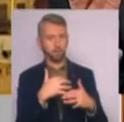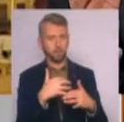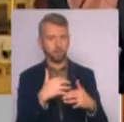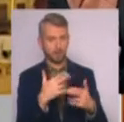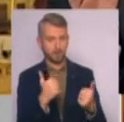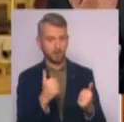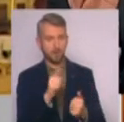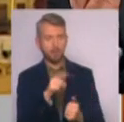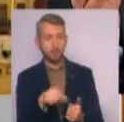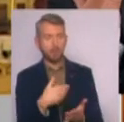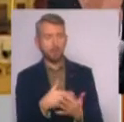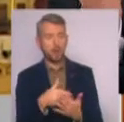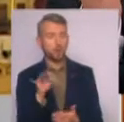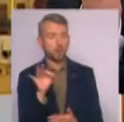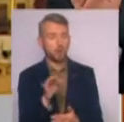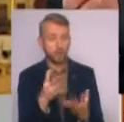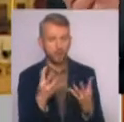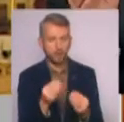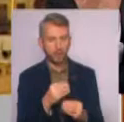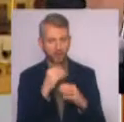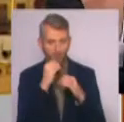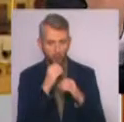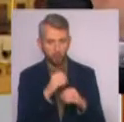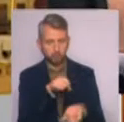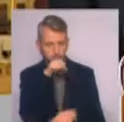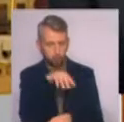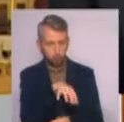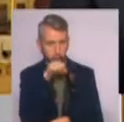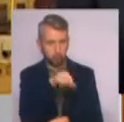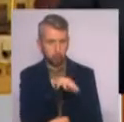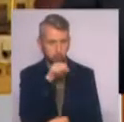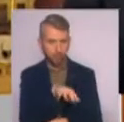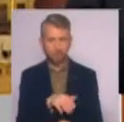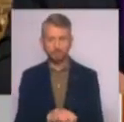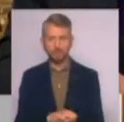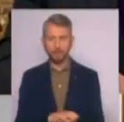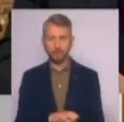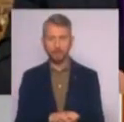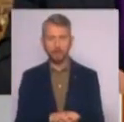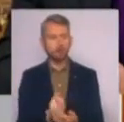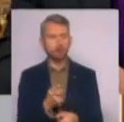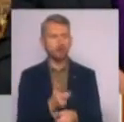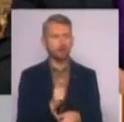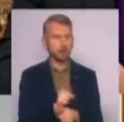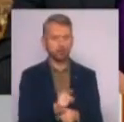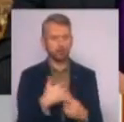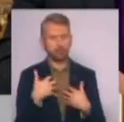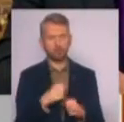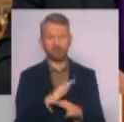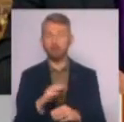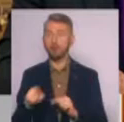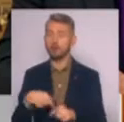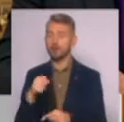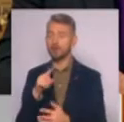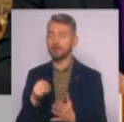інструментах. Вони майже щодня дують, да? Дують, ну, не завжди. Наступне запитання до Юрія Івановича. Будь ласка, здраво. Доброго дня, ви в